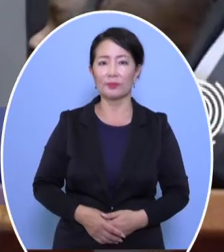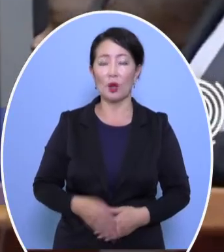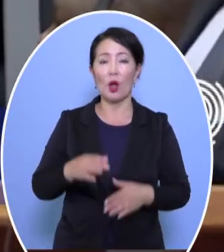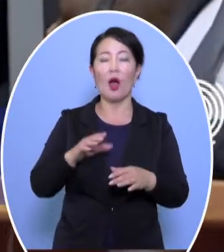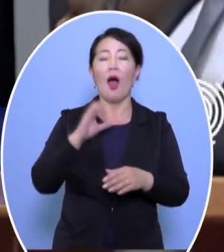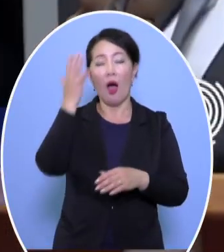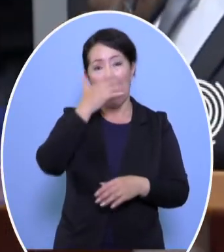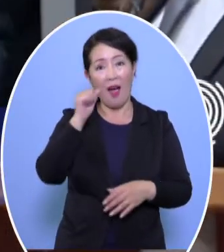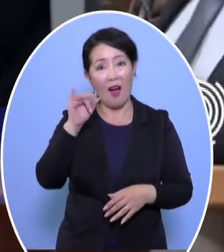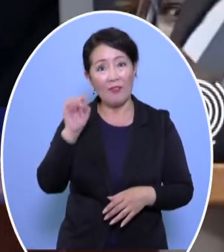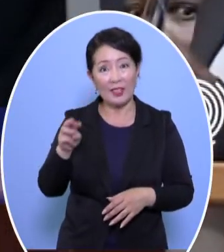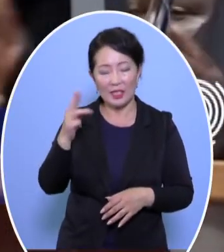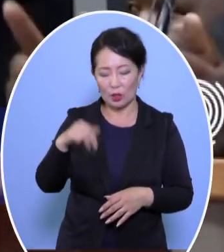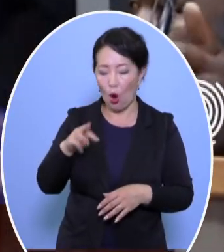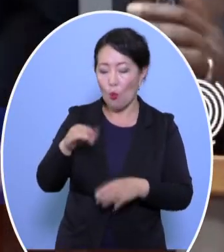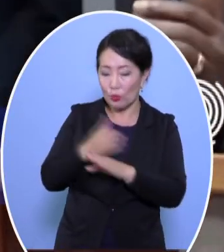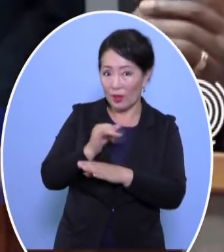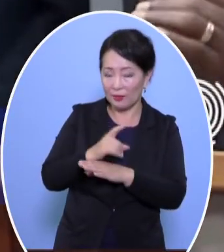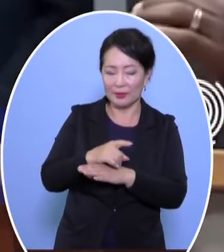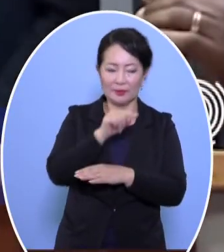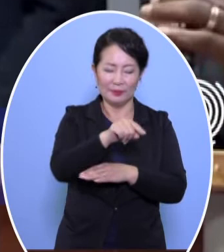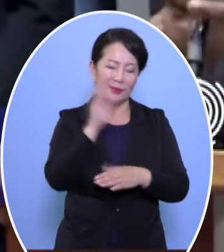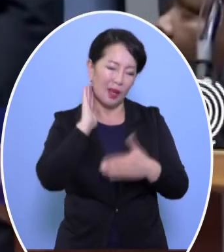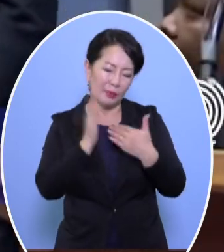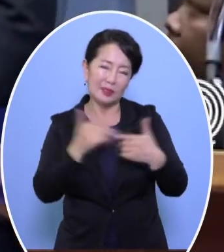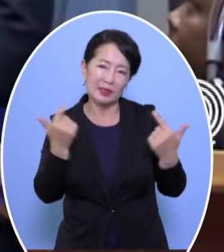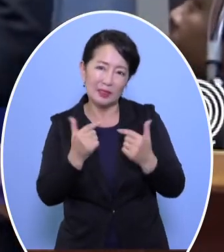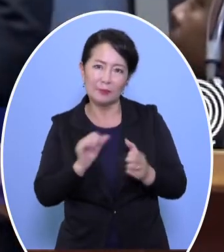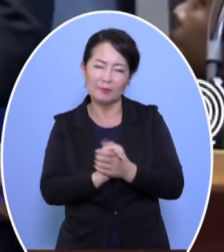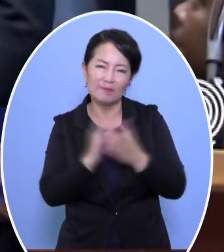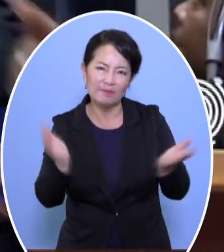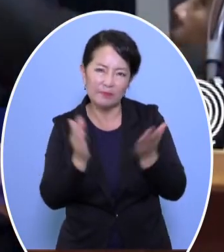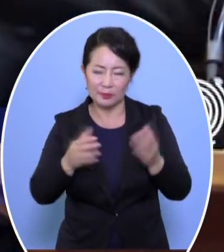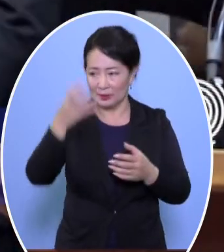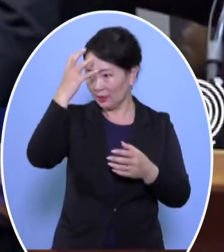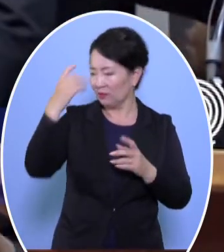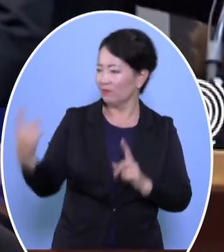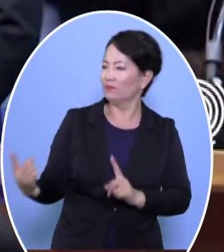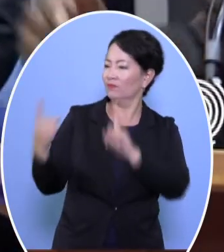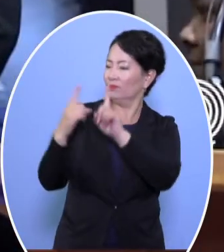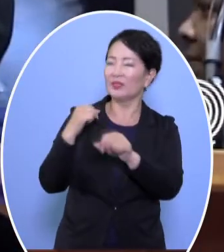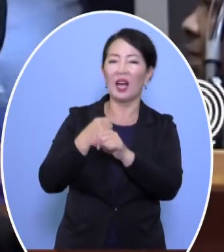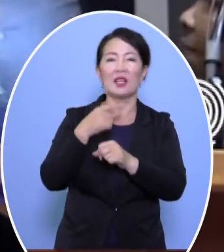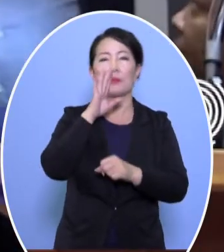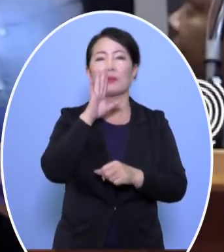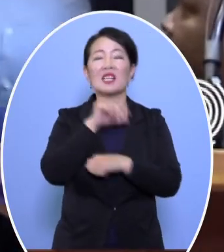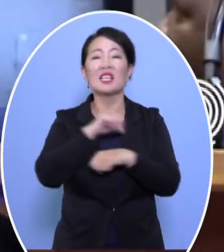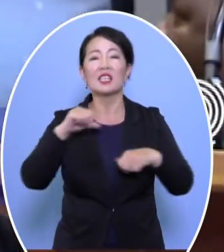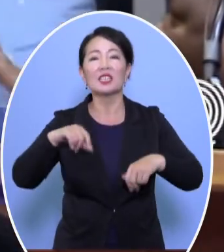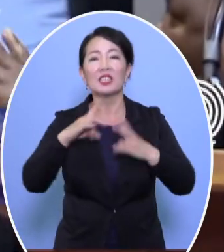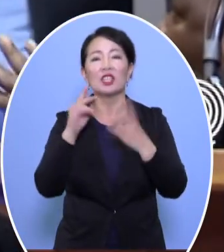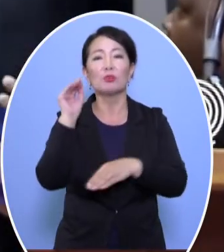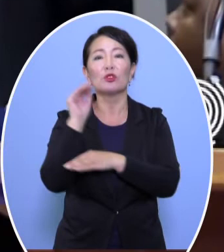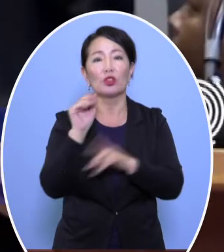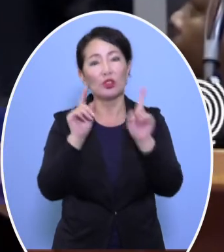Өмнөд Африкийн ерөнхийлөгч Сирил Рамапоса авилах хэл давхуулын эсрэг тэмцлийг бэхжүүлж засгийн газартаа мөр зэрэгцэн ажиллахаар иргэний нийгмийн төлөөллөд